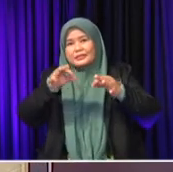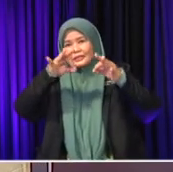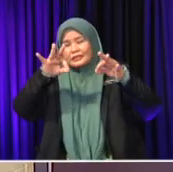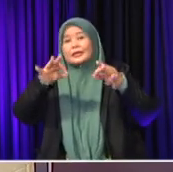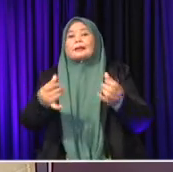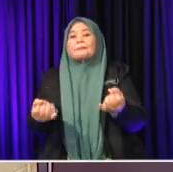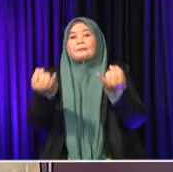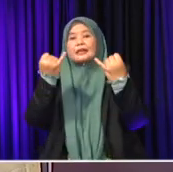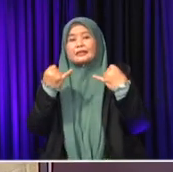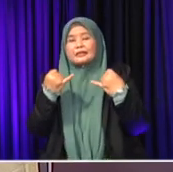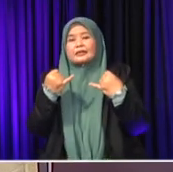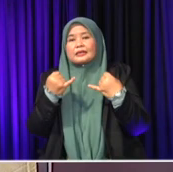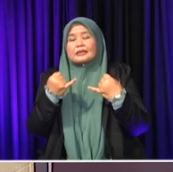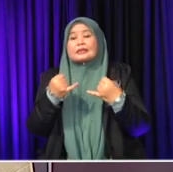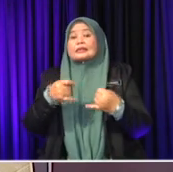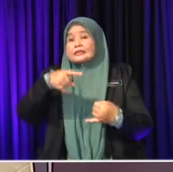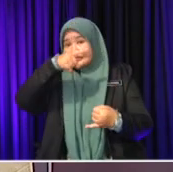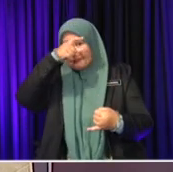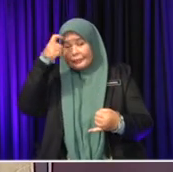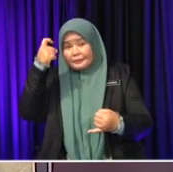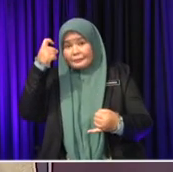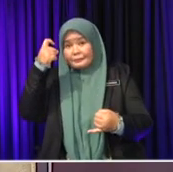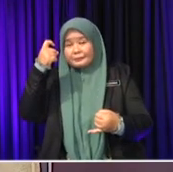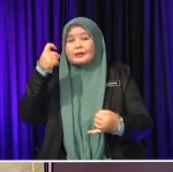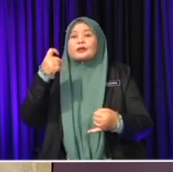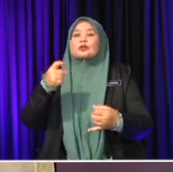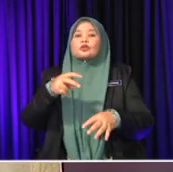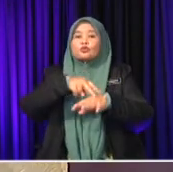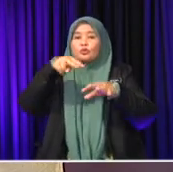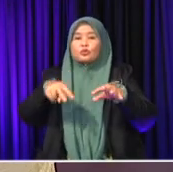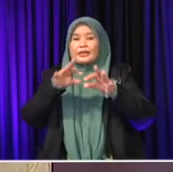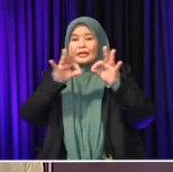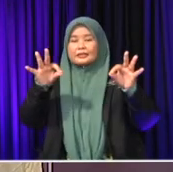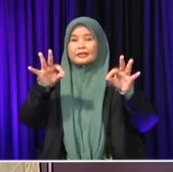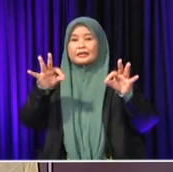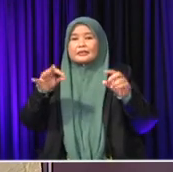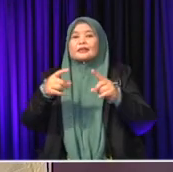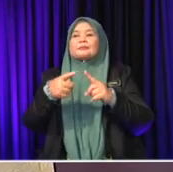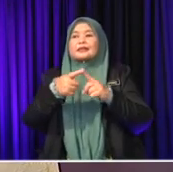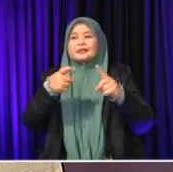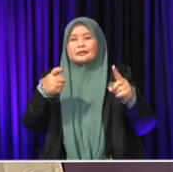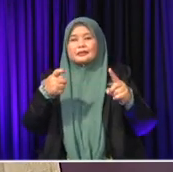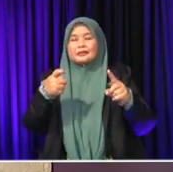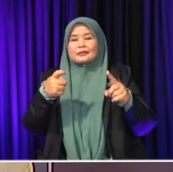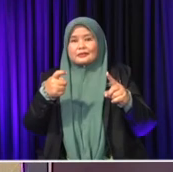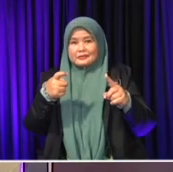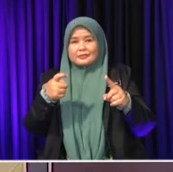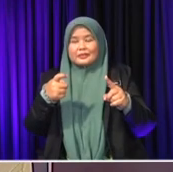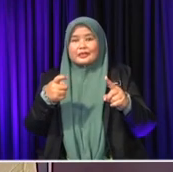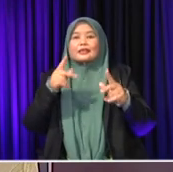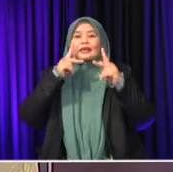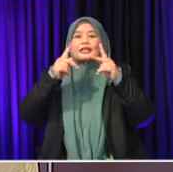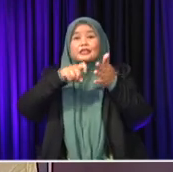kembali asbabun nuzul ataupun sebab turun ayat berdasarkan clue ataupun